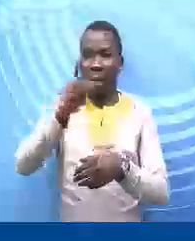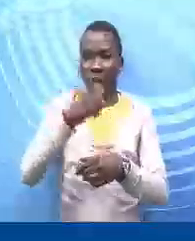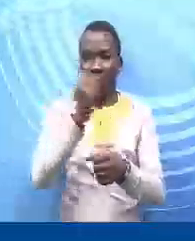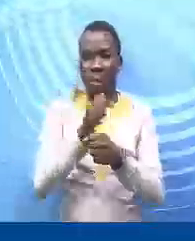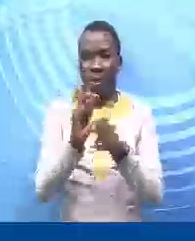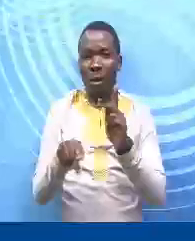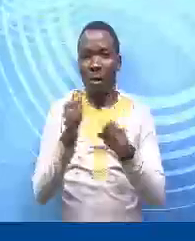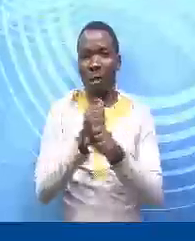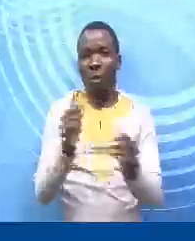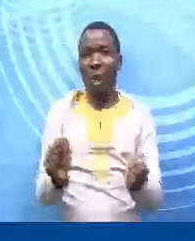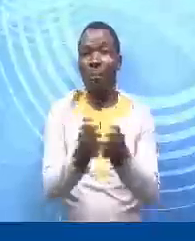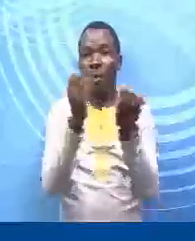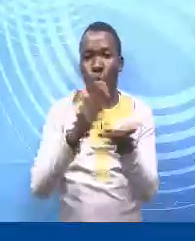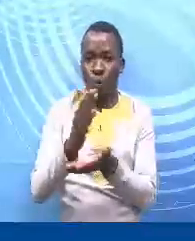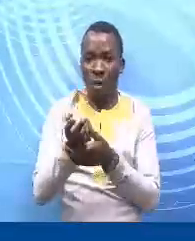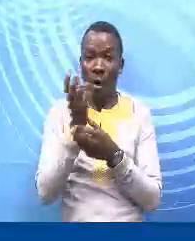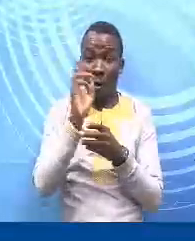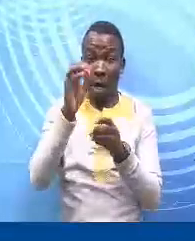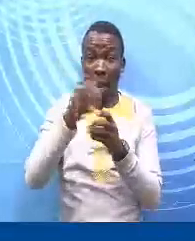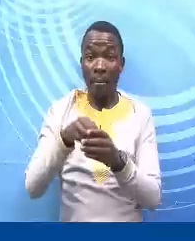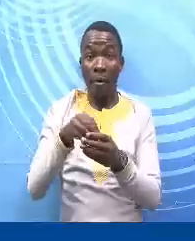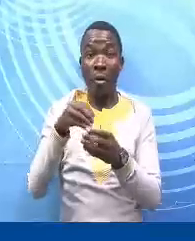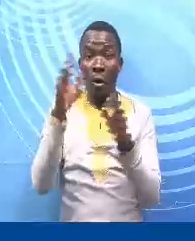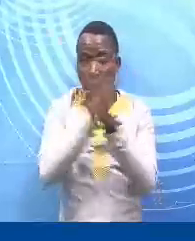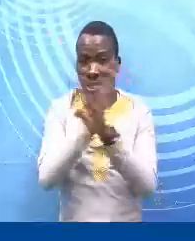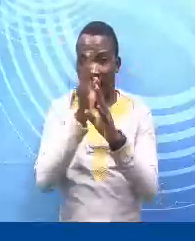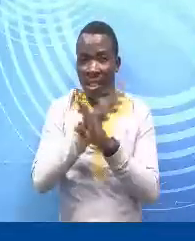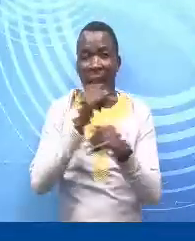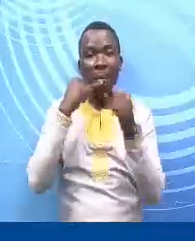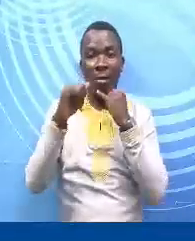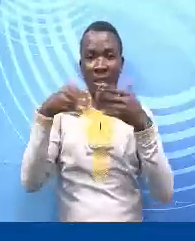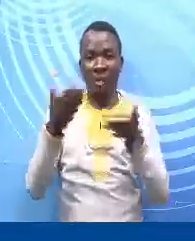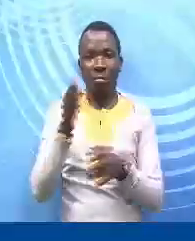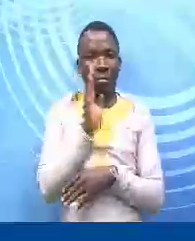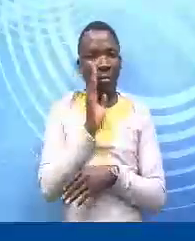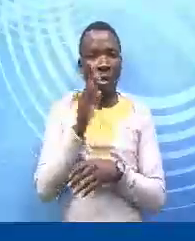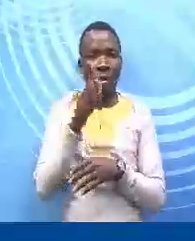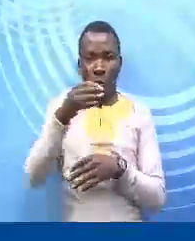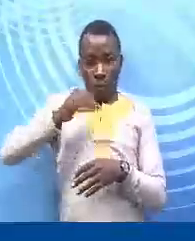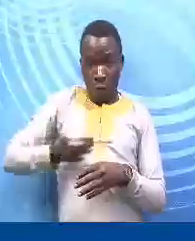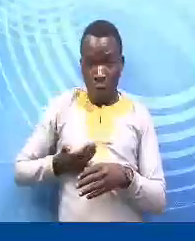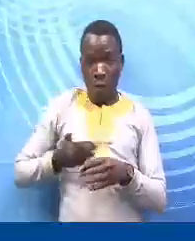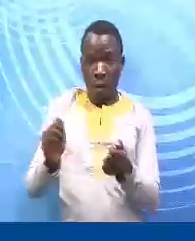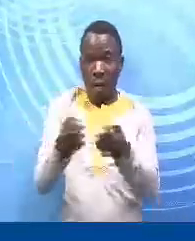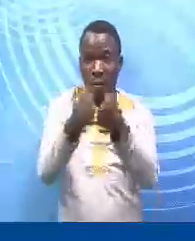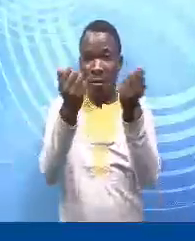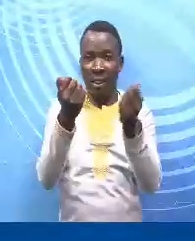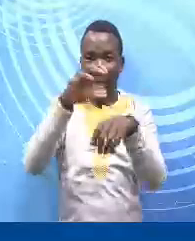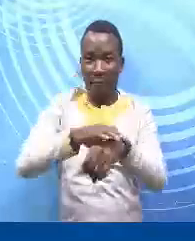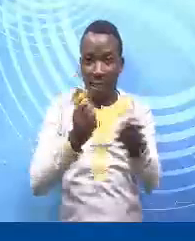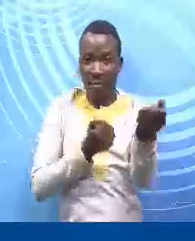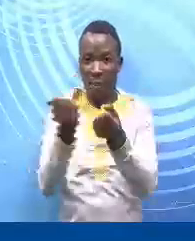n'abakoze impanuka ye ukabona ko harimo kuzimiza amakuru cyangwa se kuyobya uburari. Uyu mugore wagonze uyu musore yafashe